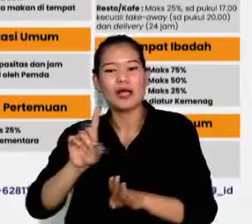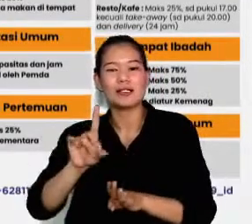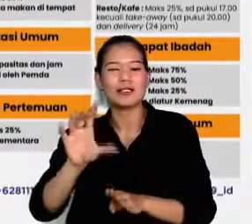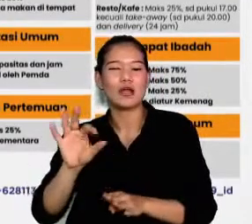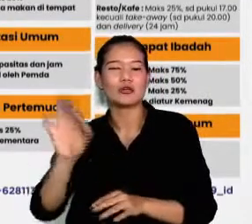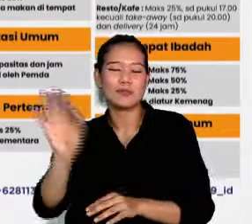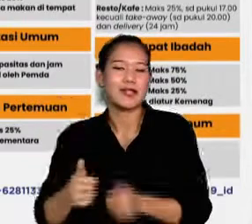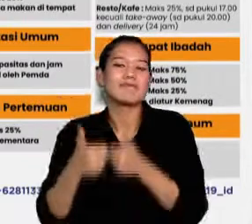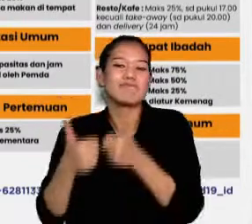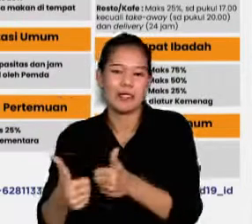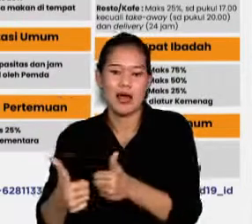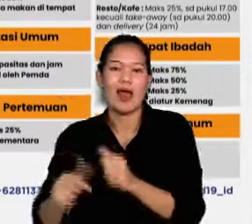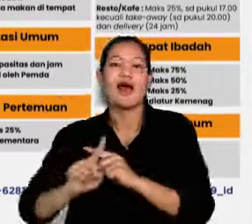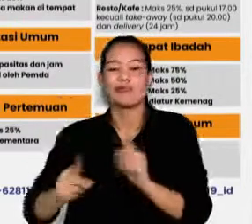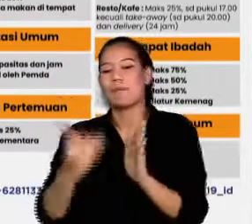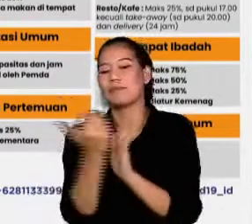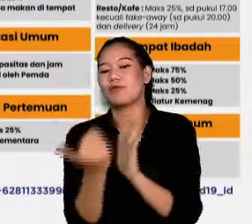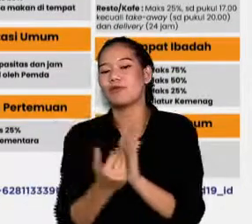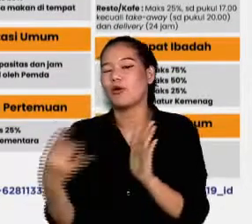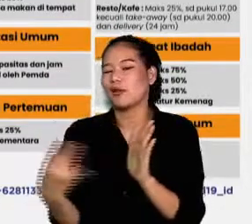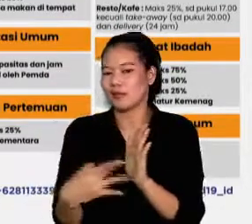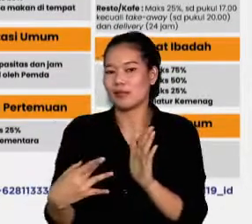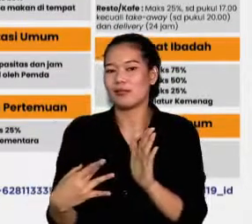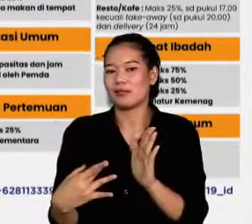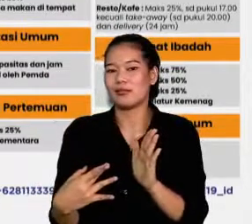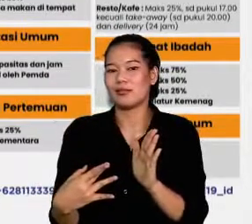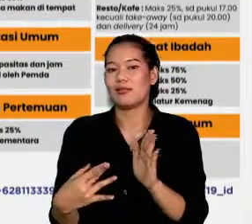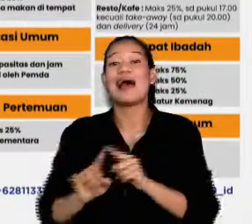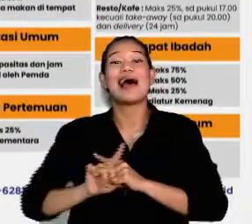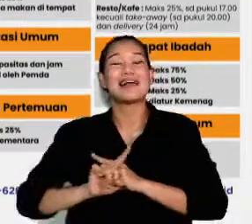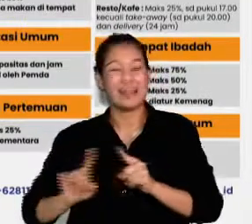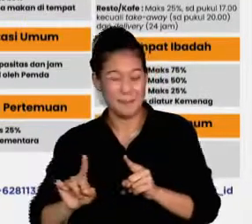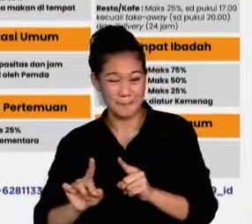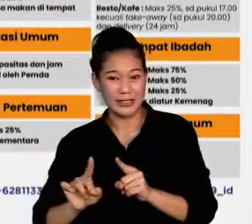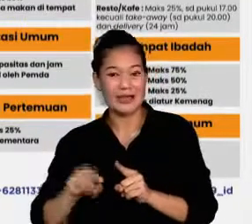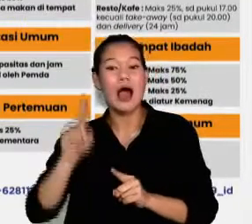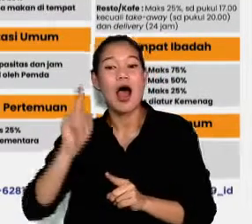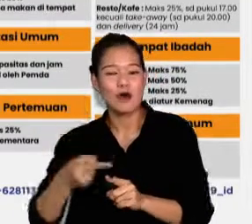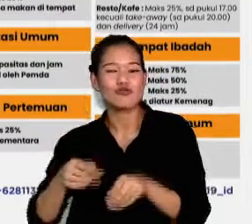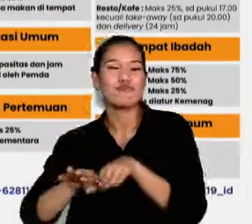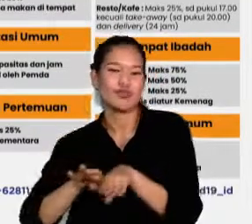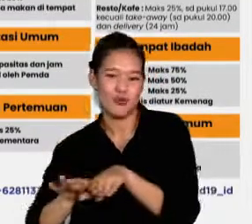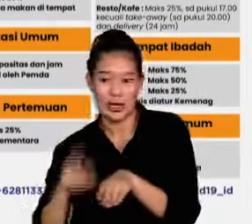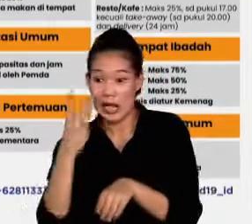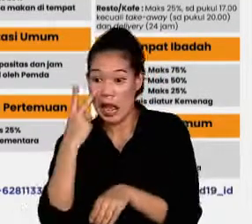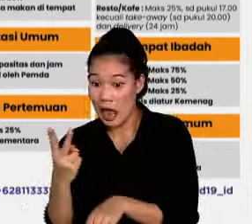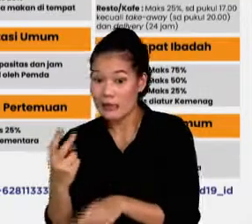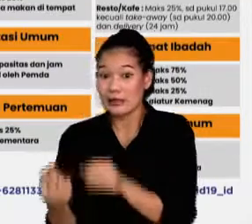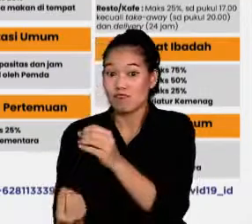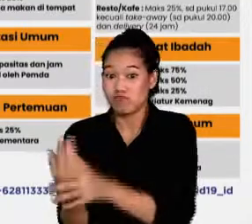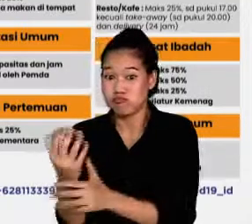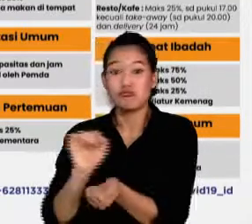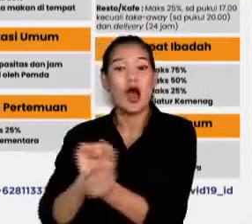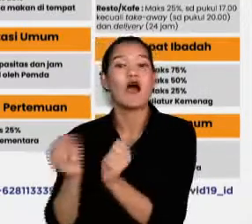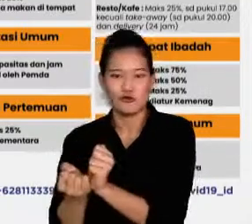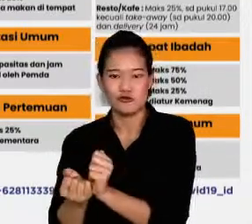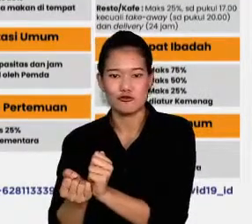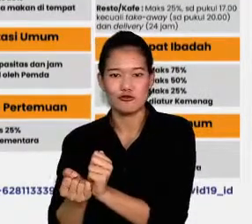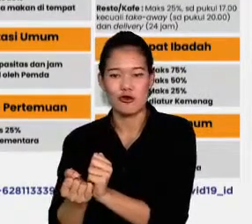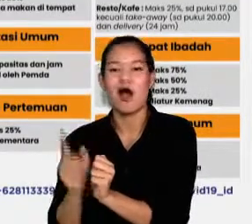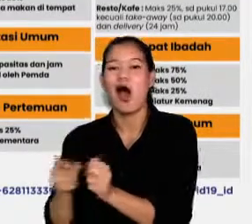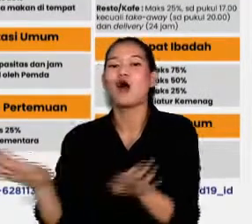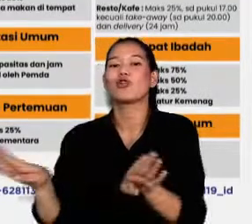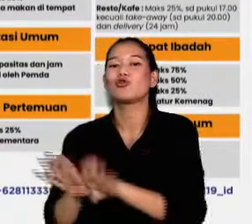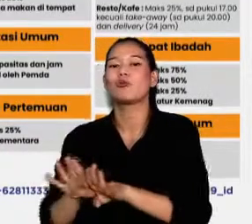100% dengan penerapan protokol kesehatan ketat namun harus adaptif melakukan penutupan jika